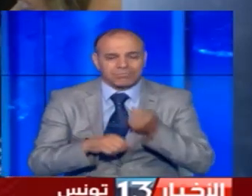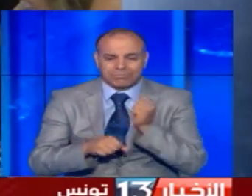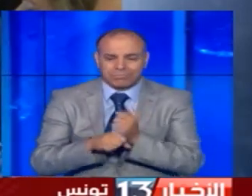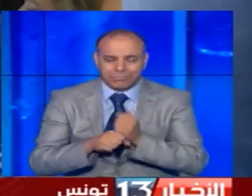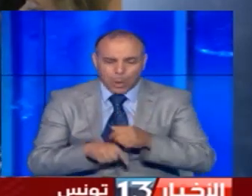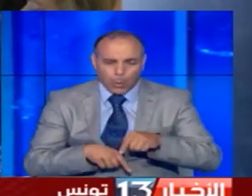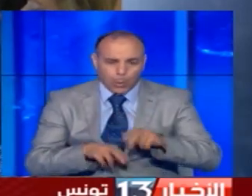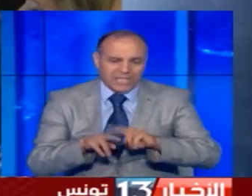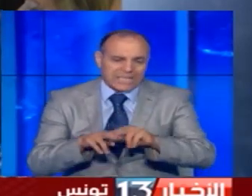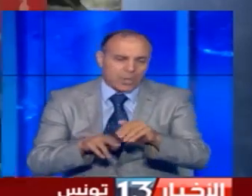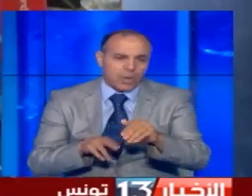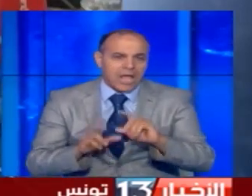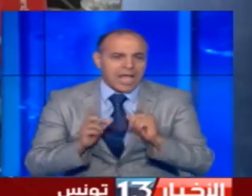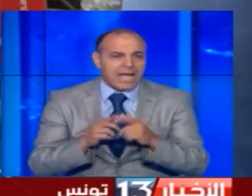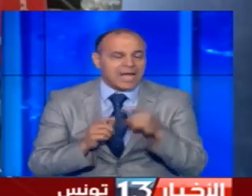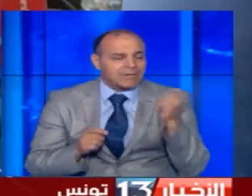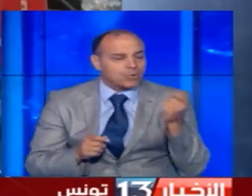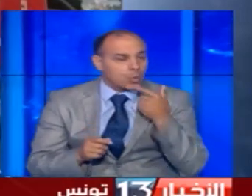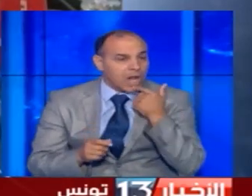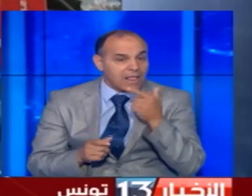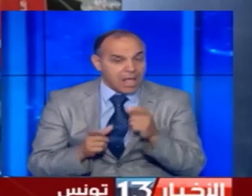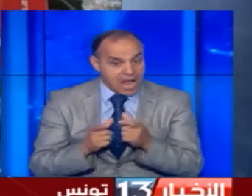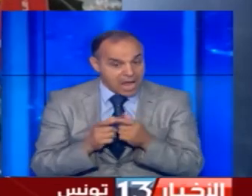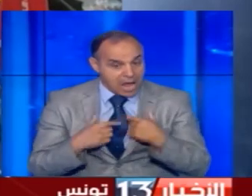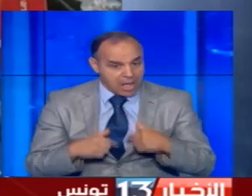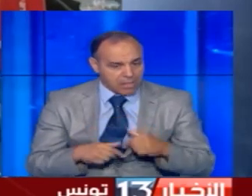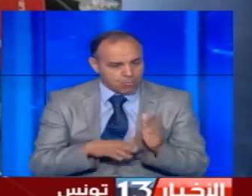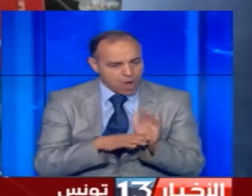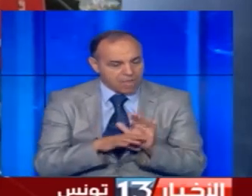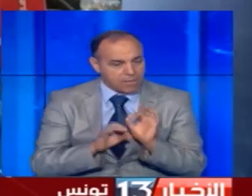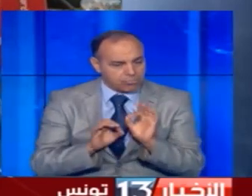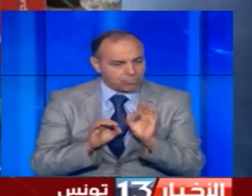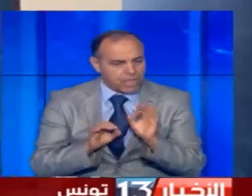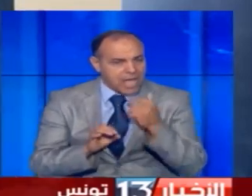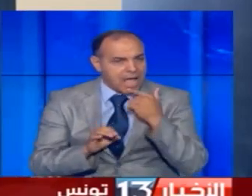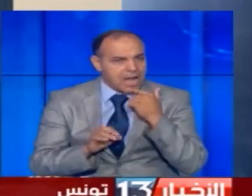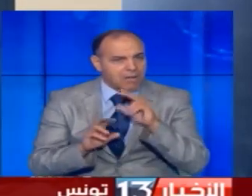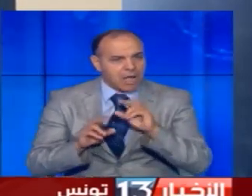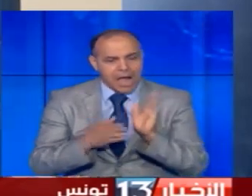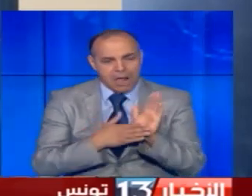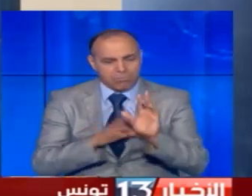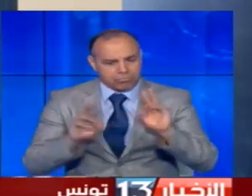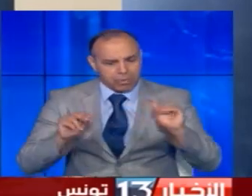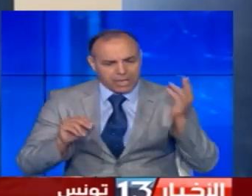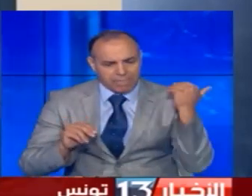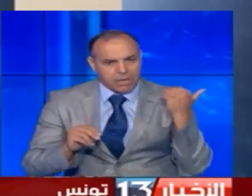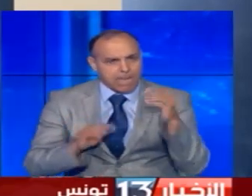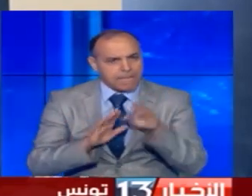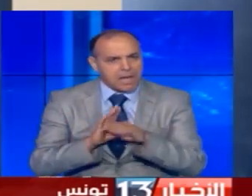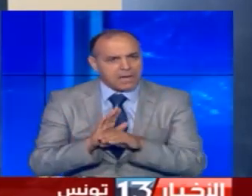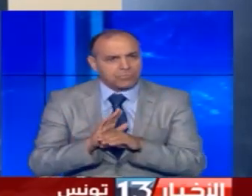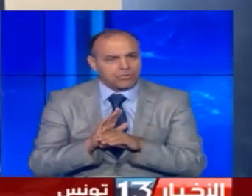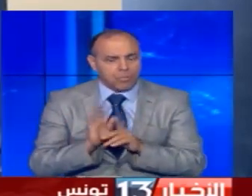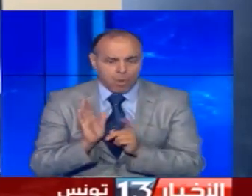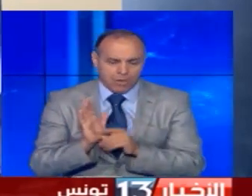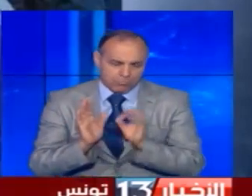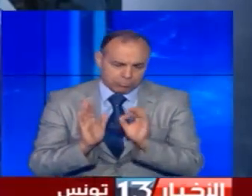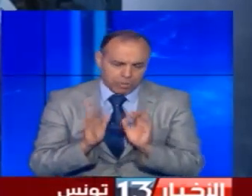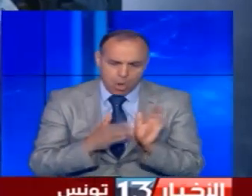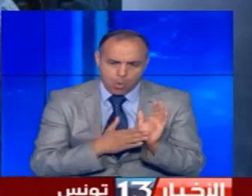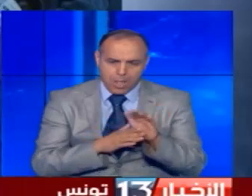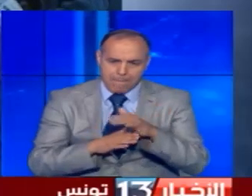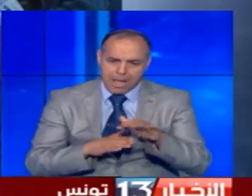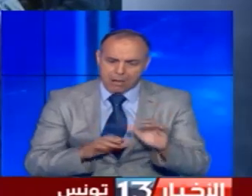اكدت هيئه المهرجان انها ستحاول المحافظه على نفس العروض التي تمت برمجتها مؤكده ان عروض